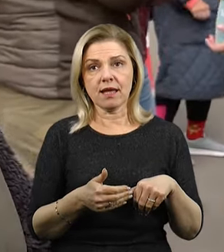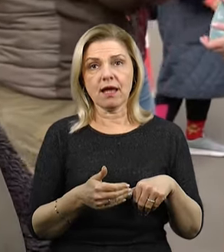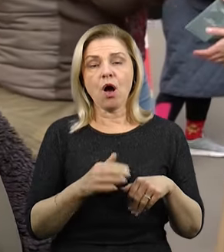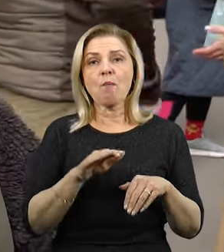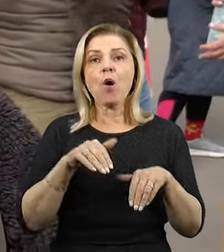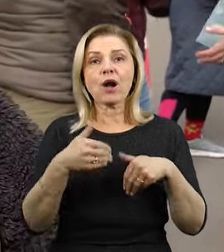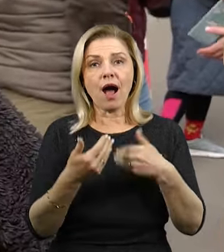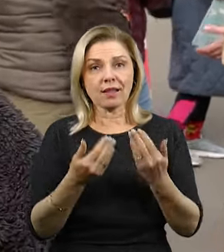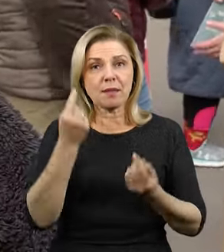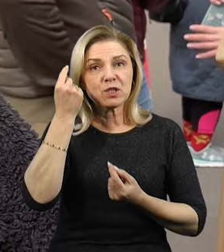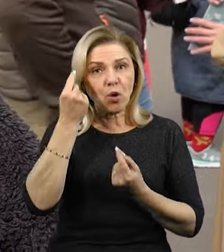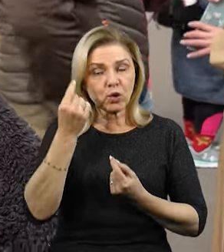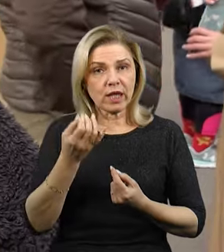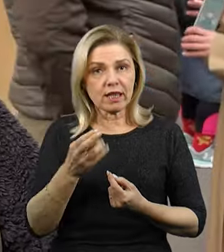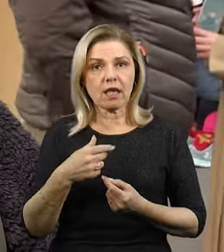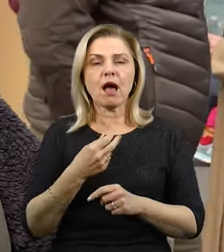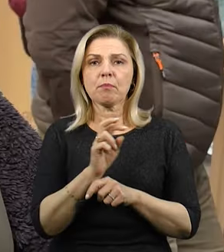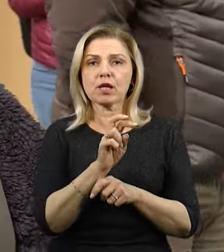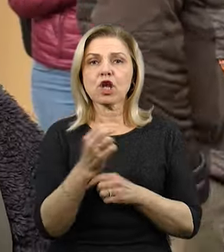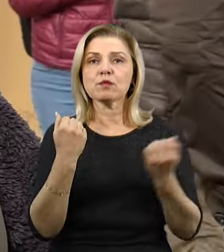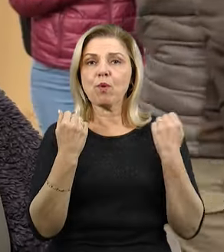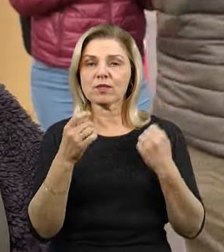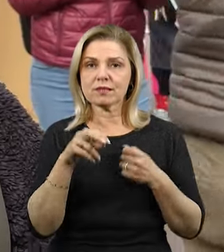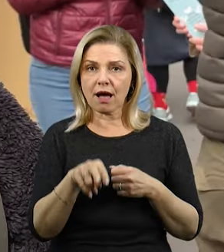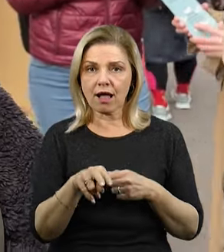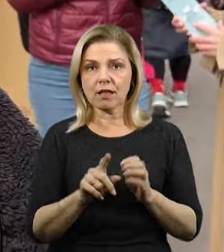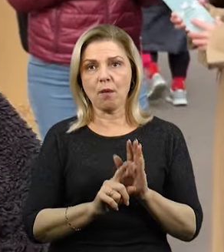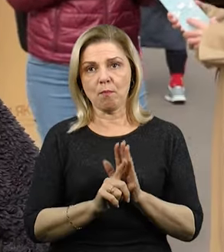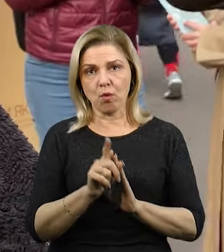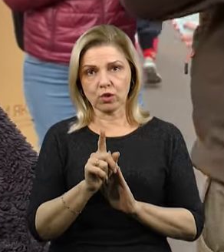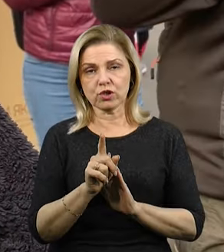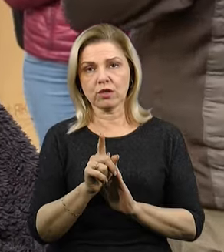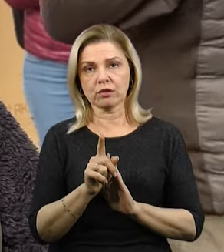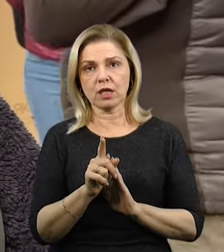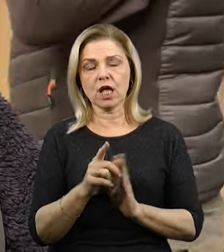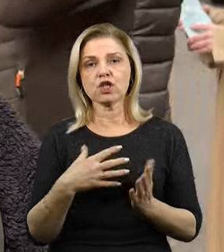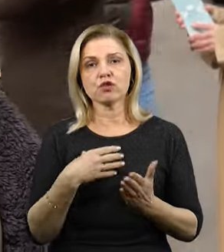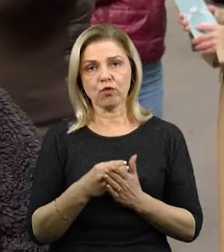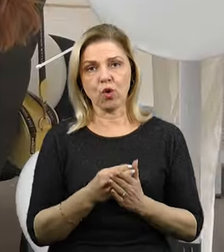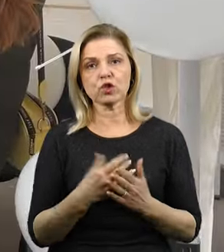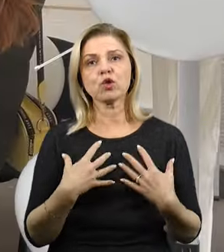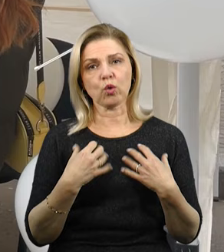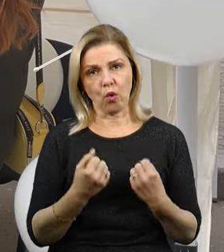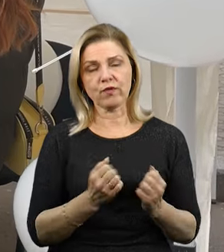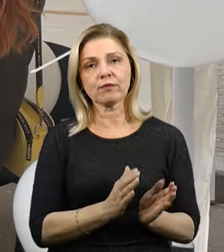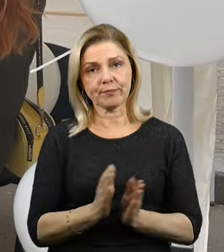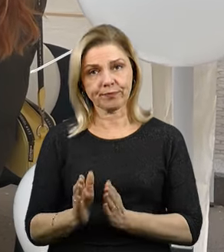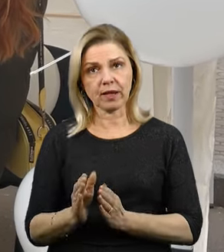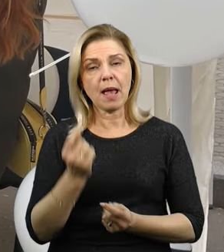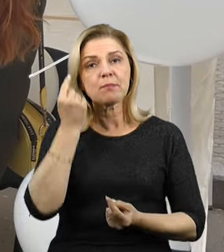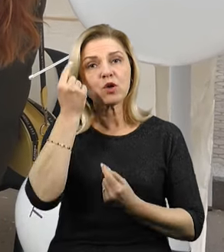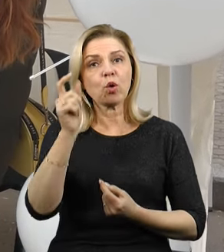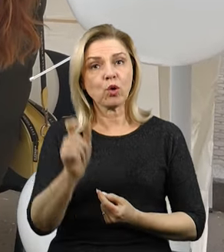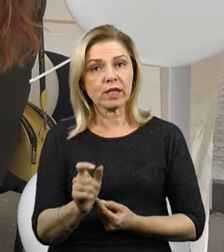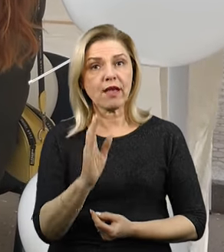її порад я пішла до спортзалу почала своє здоров'я на до ладу встановить психологиня Вікторія